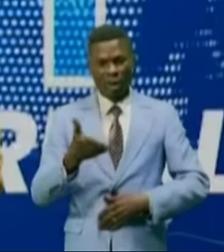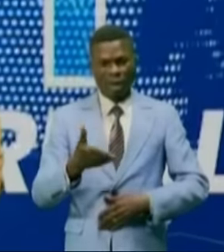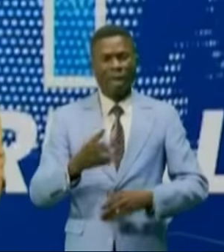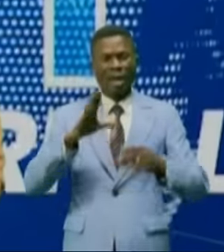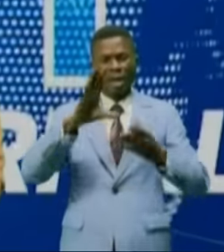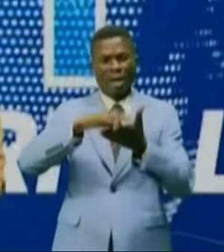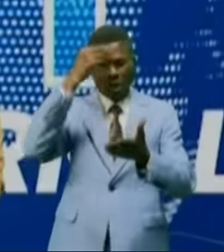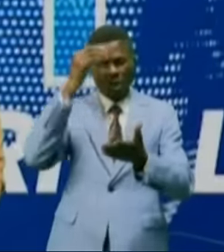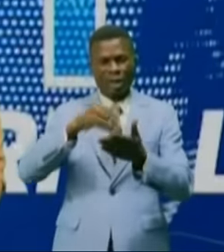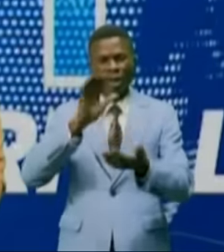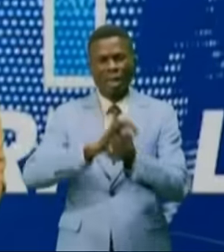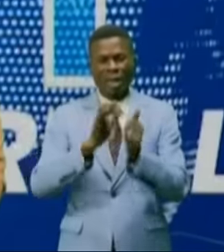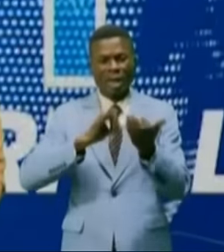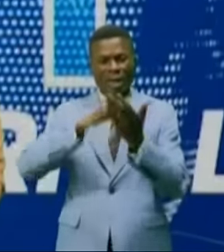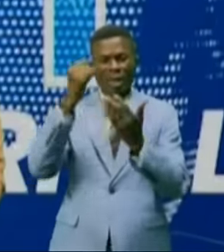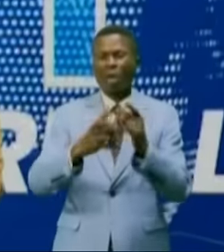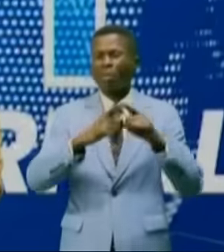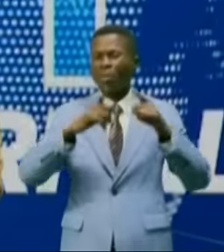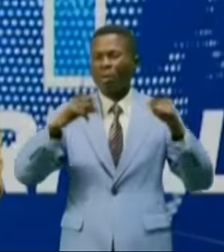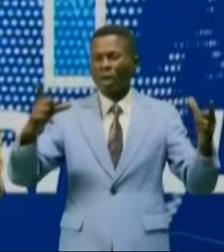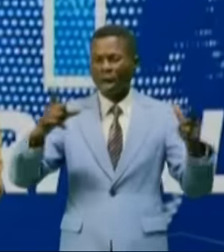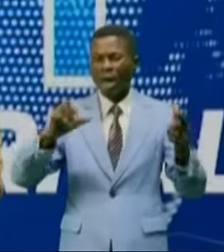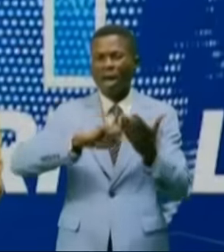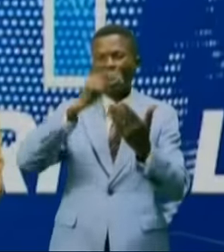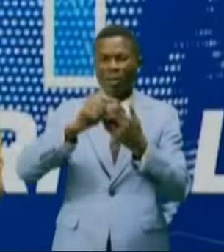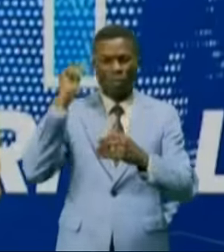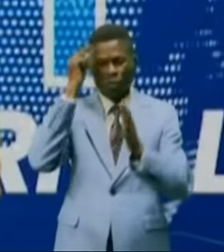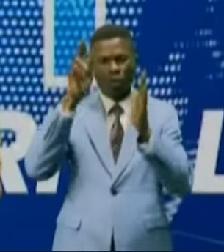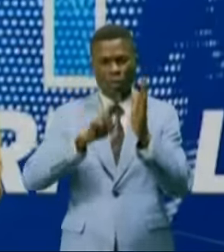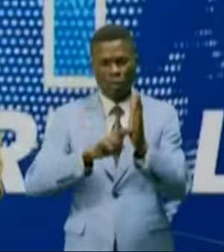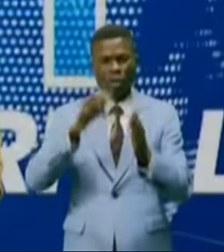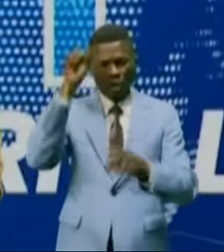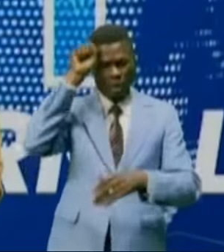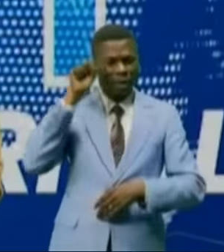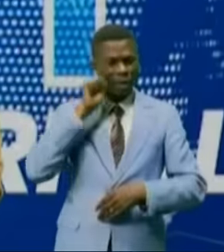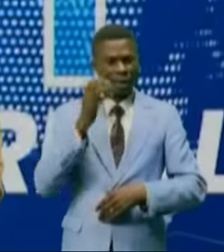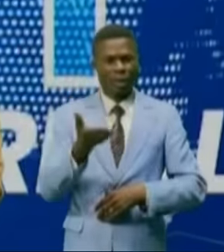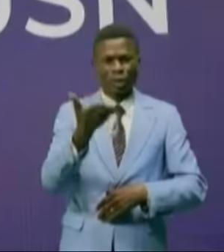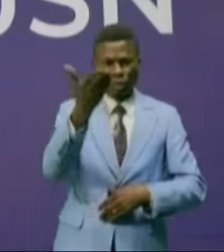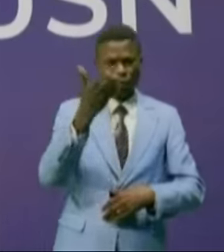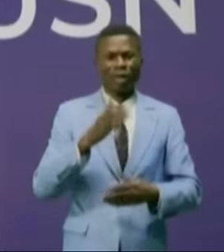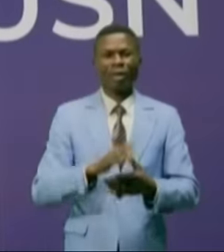édifiés sur les grands axes du programme d'action du gouvernement. Françoise Bouélabouaki.